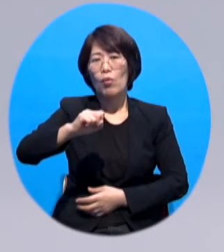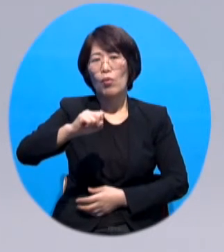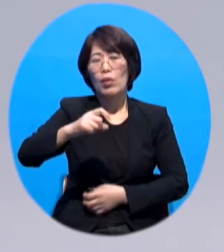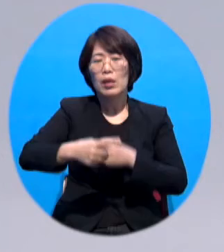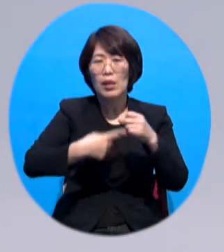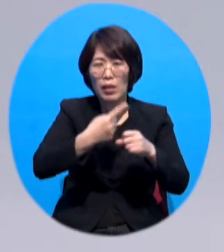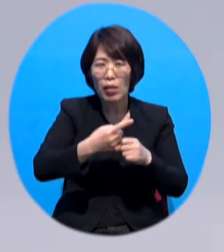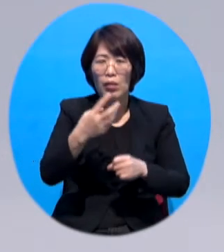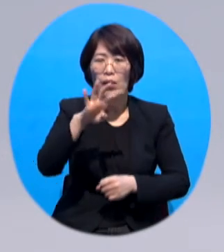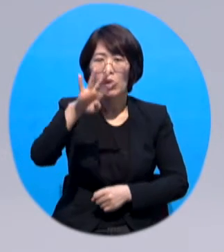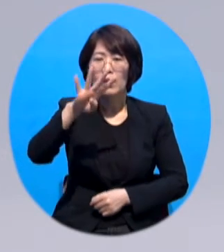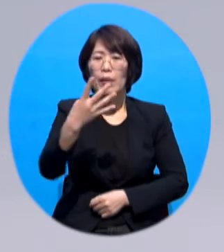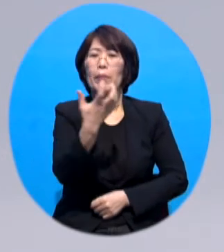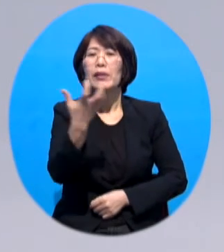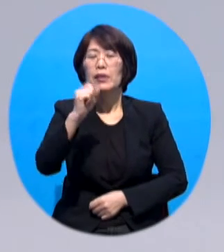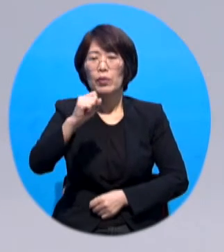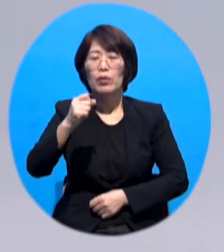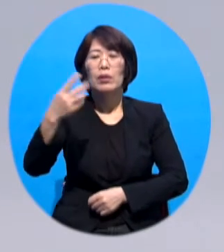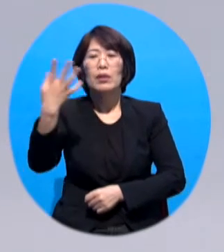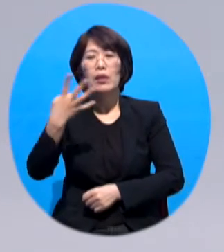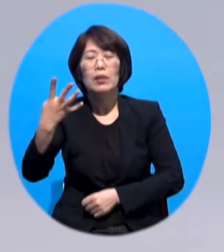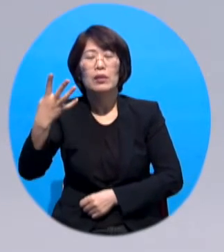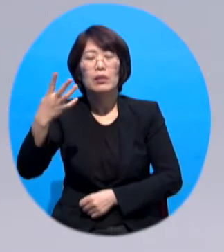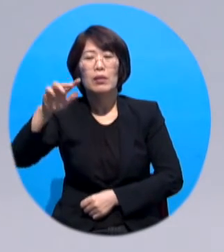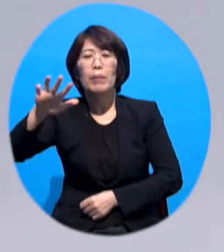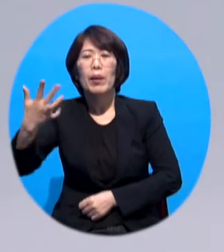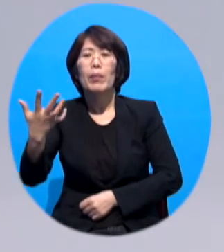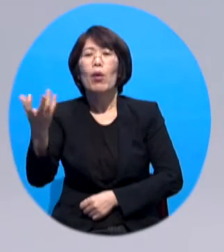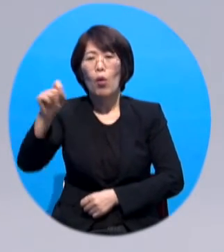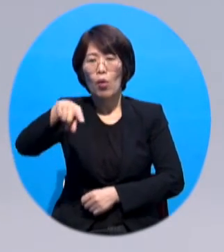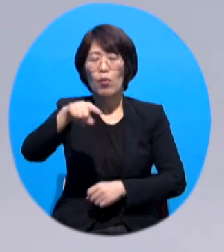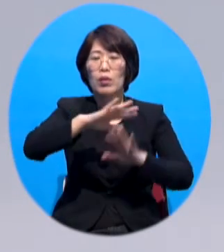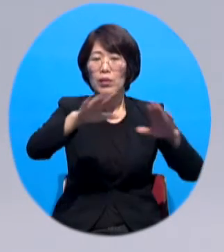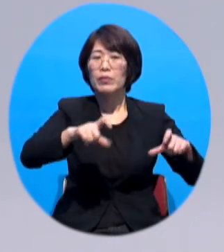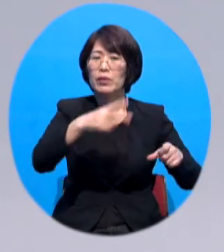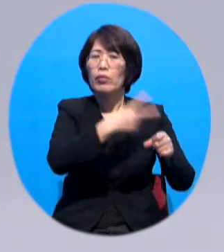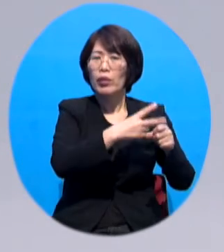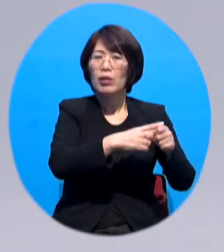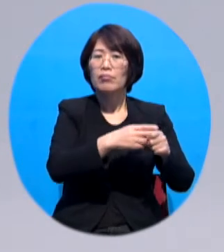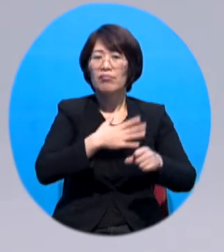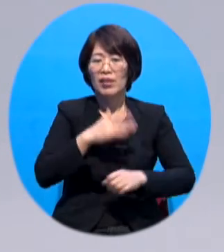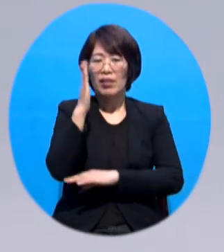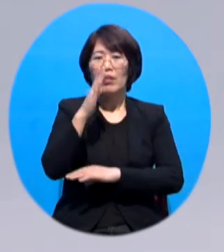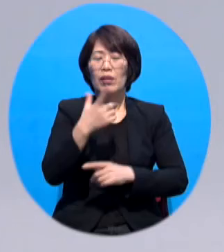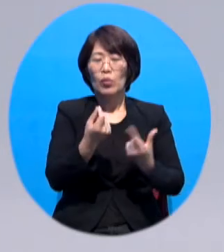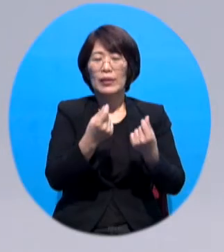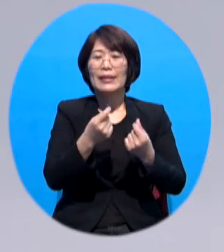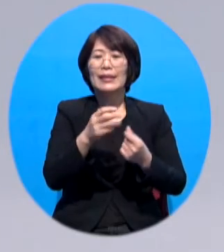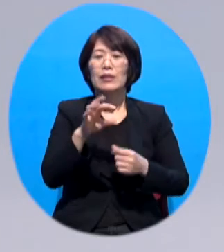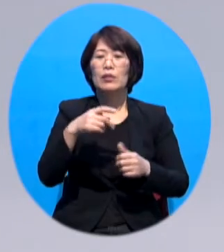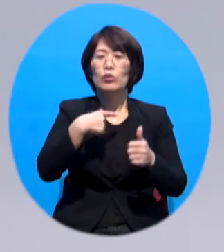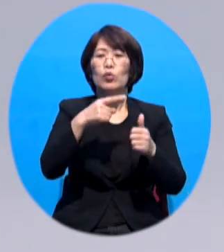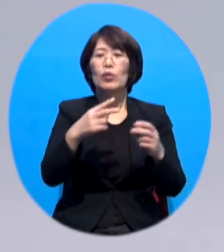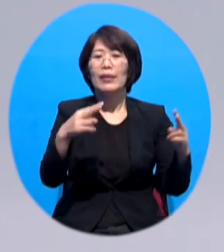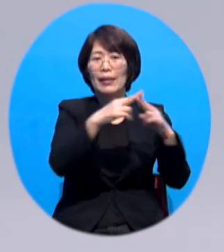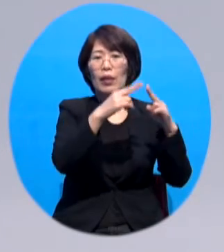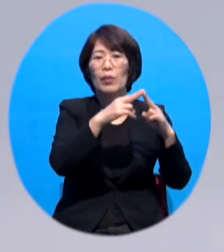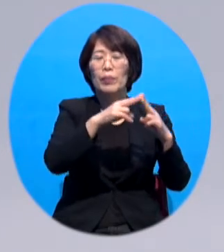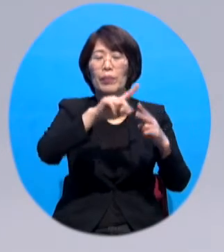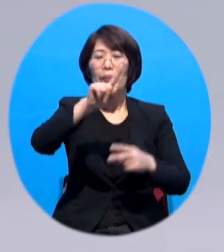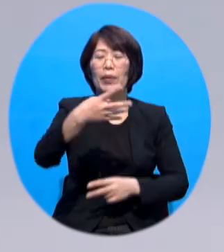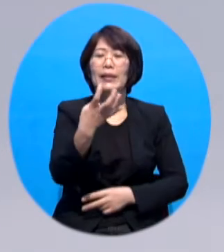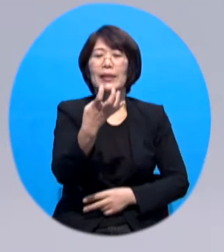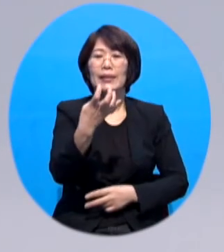모르겠는데요 이게 차 1800 어기면 전남 선생님들 제가 주장했던 에듀타운 을 148개